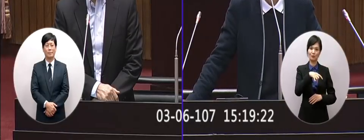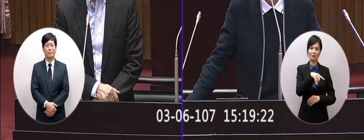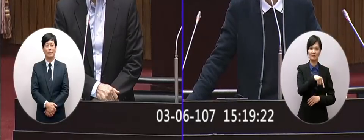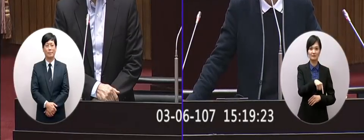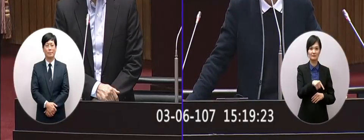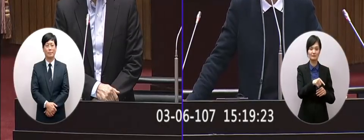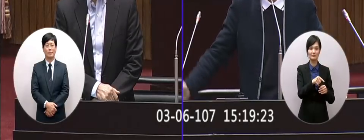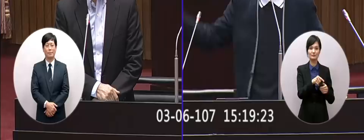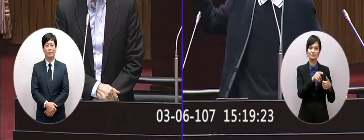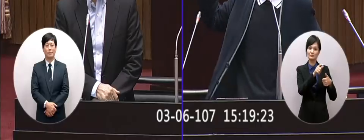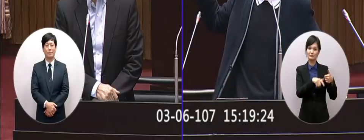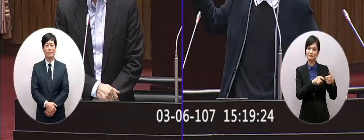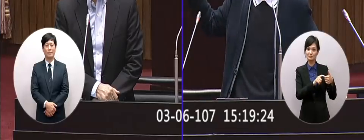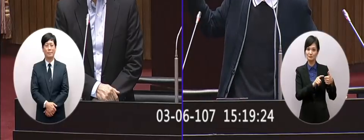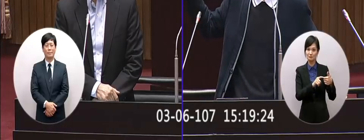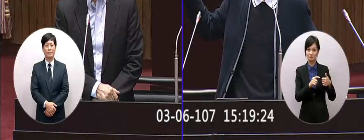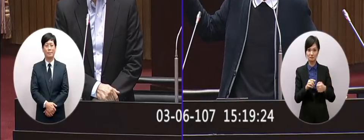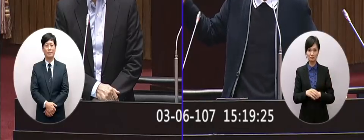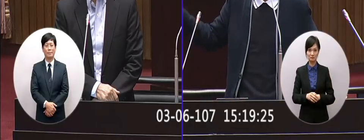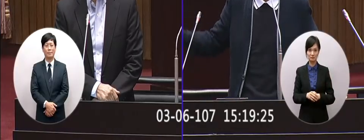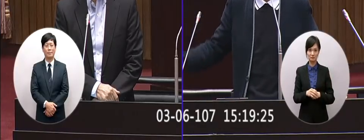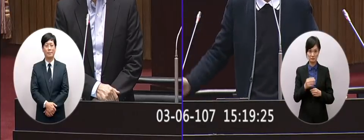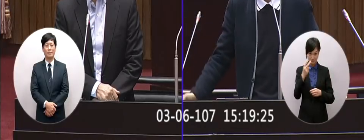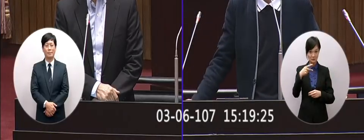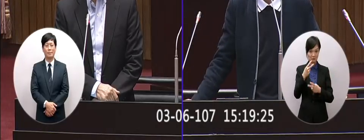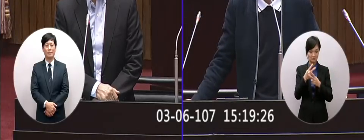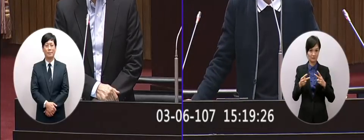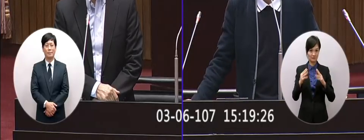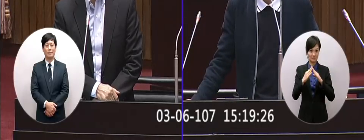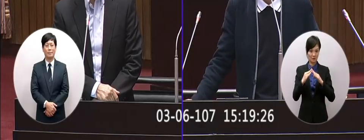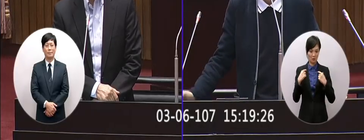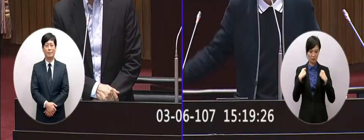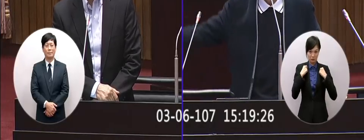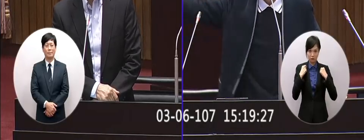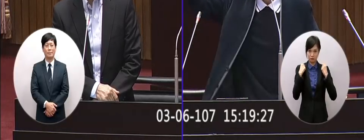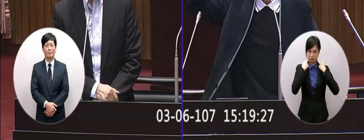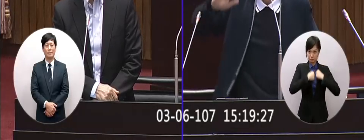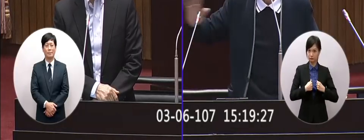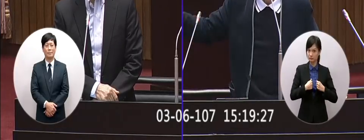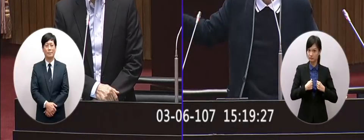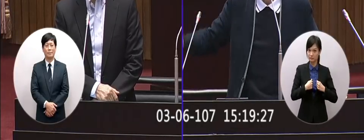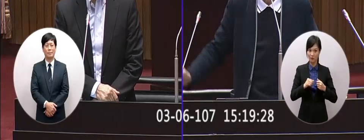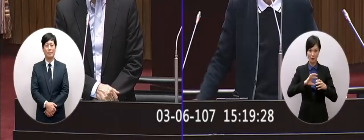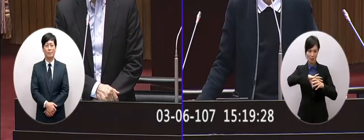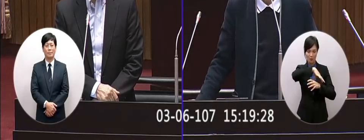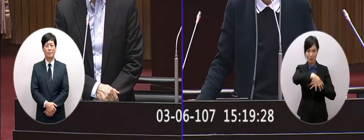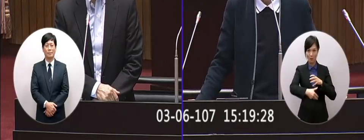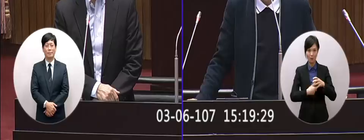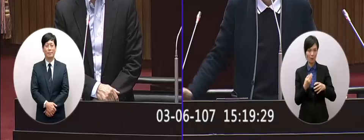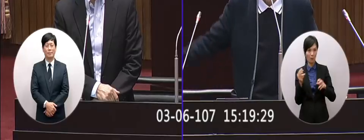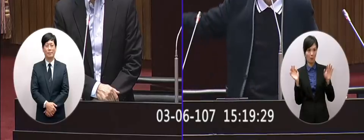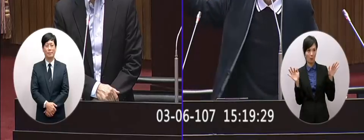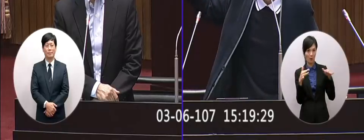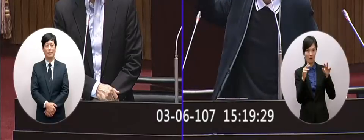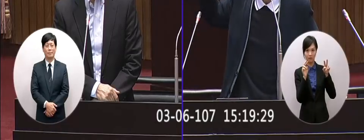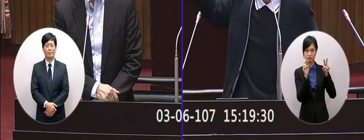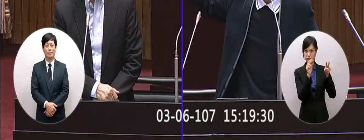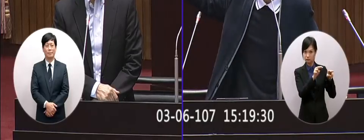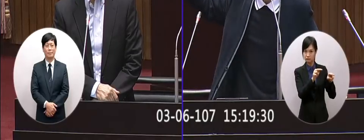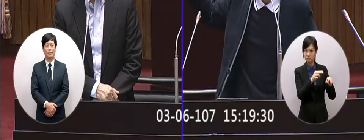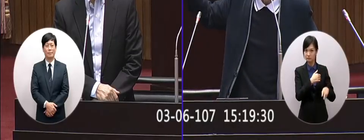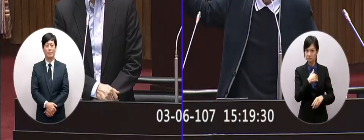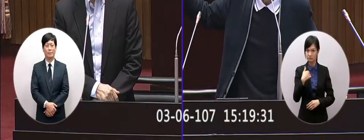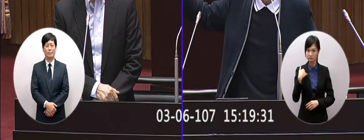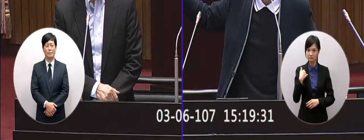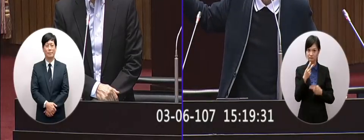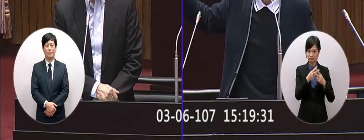吼，啊，壮汉的客家丈夫，也得全世界拢看到，听伊拢看得到